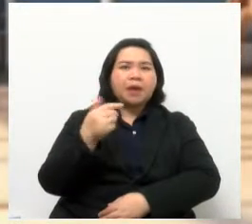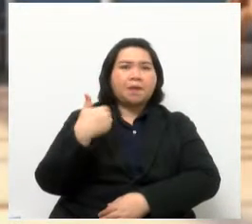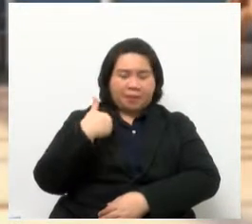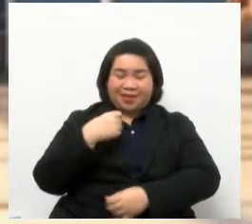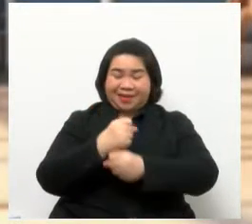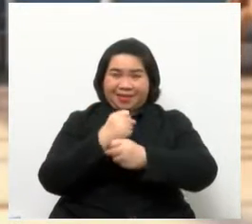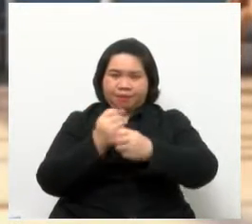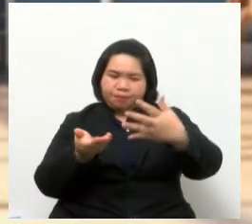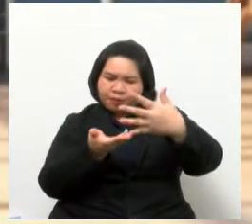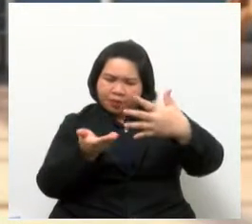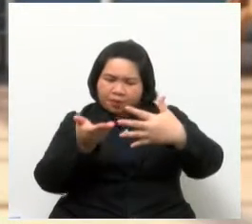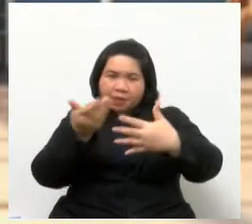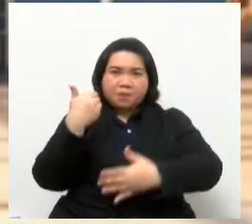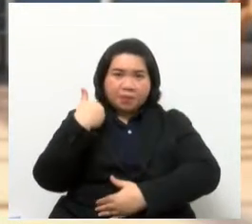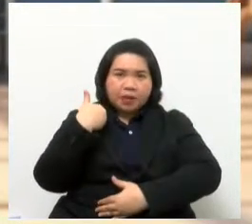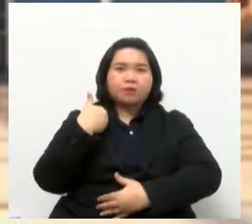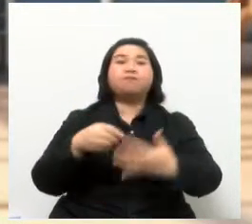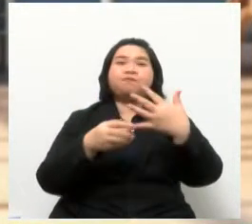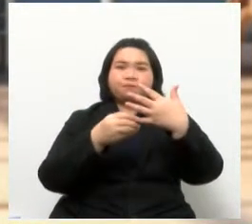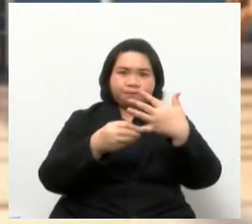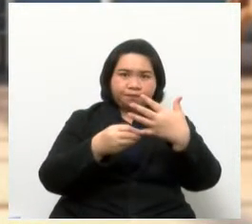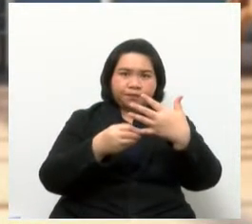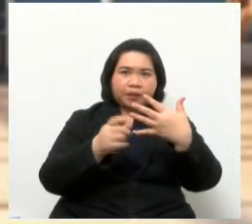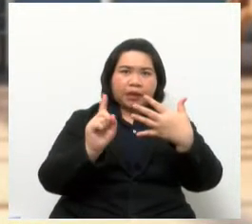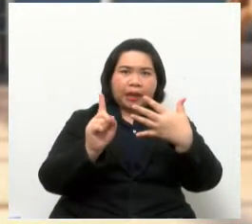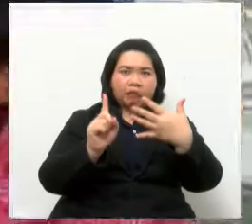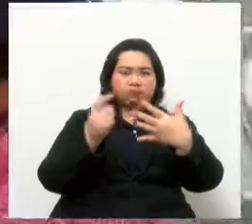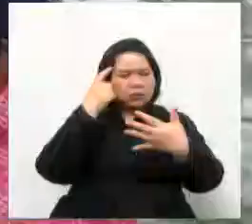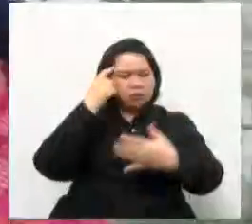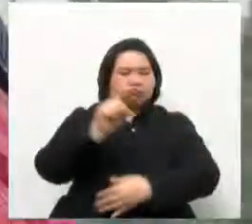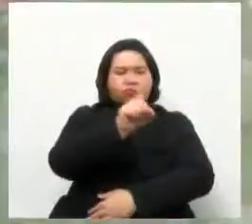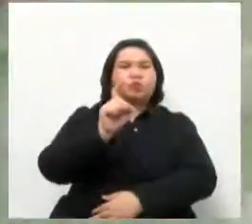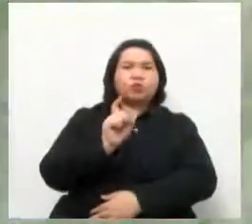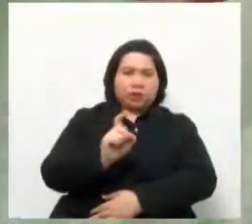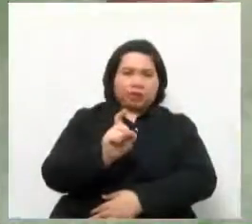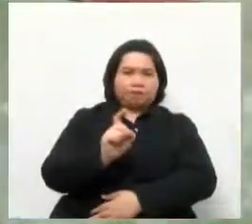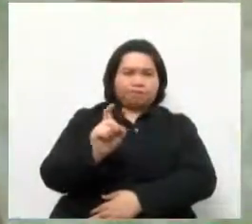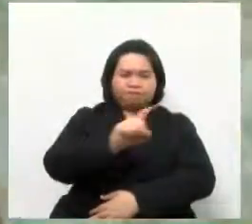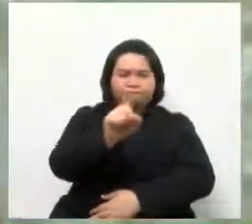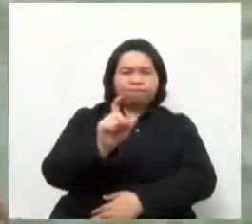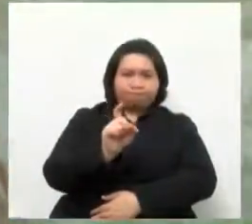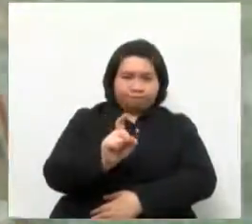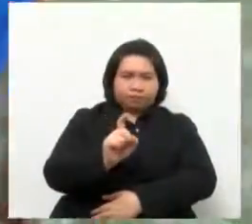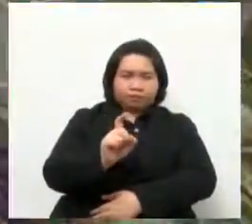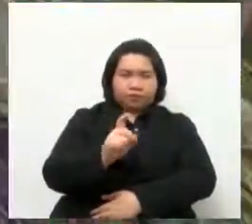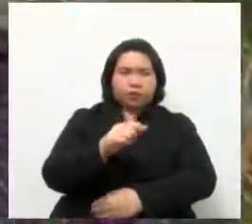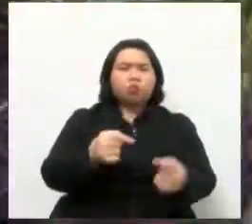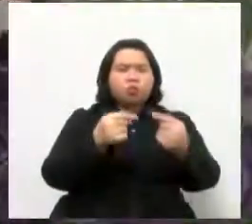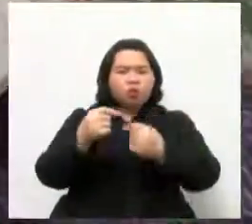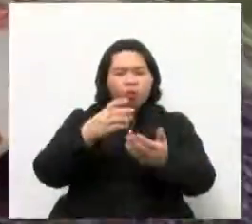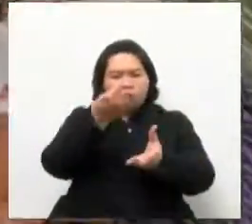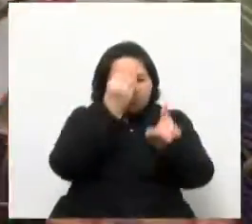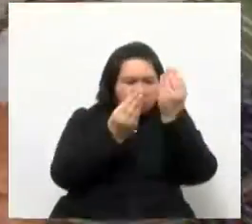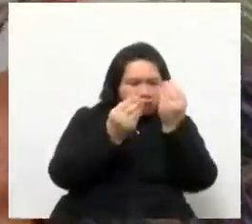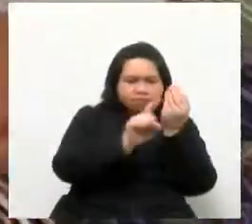ขั้นดังนี้บันไดขั้นที่1การตั้งคำถามหรือสมมุติฐาน Learning to Question